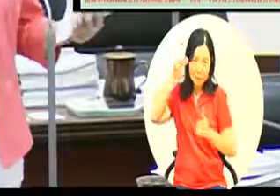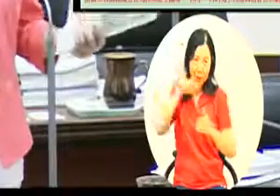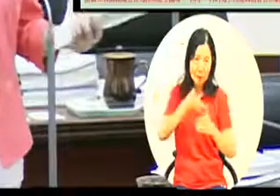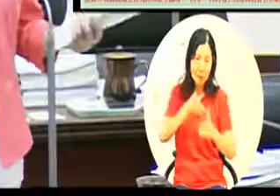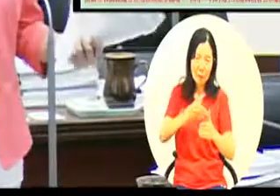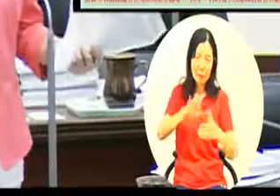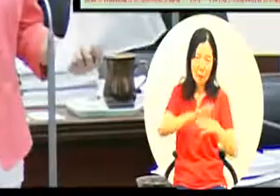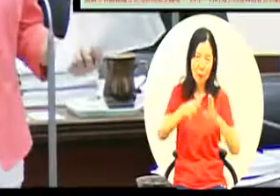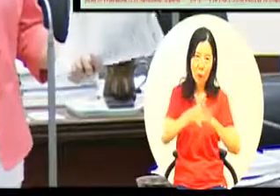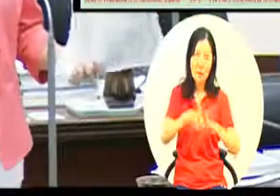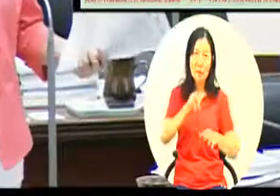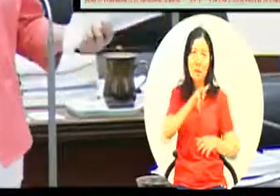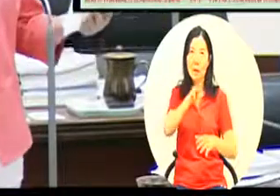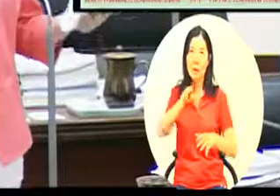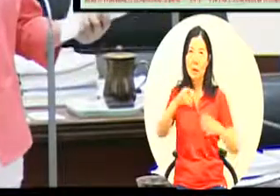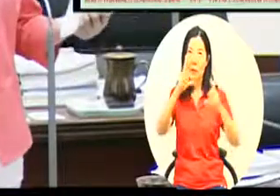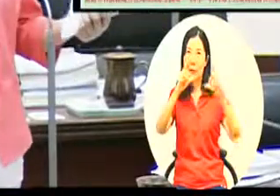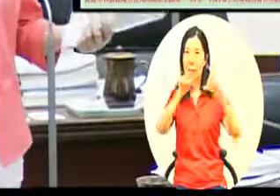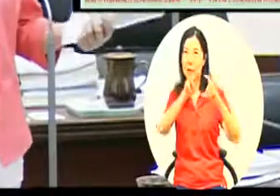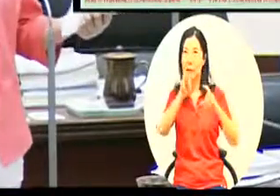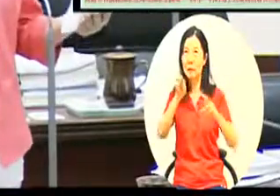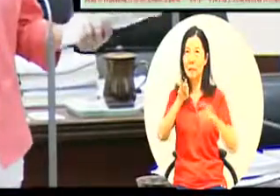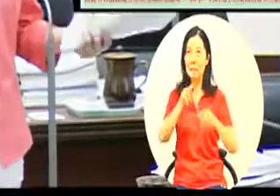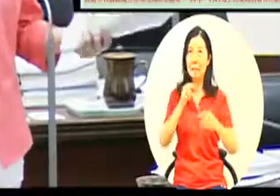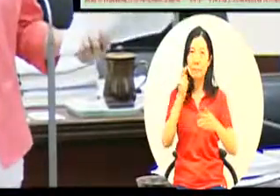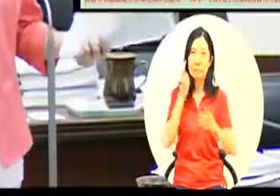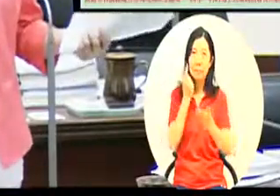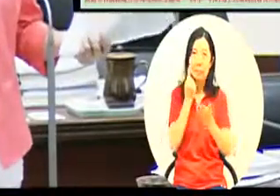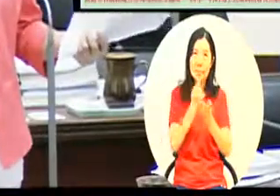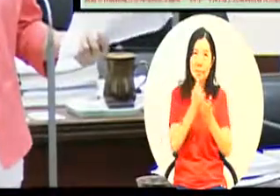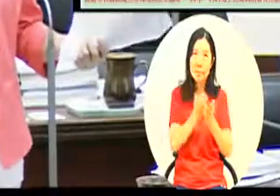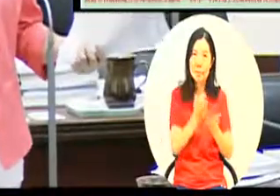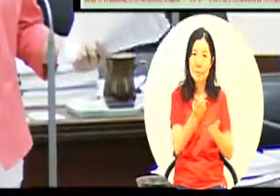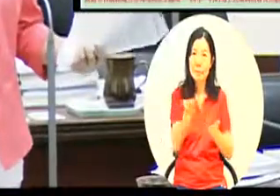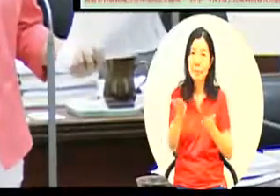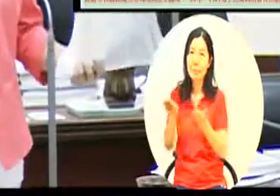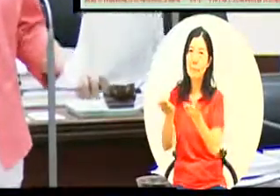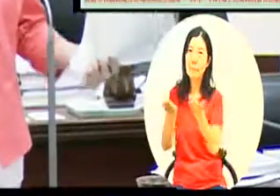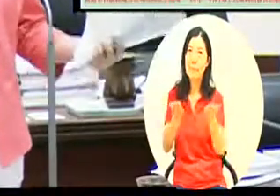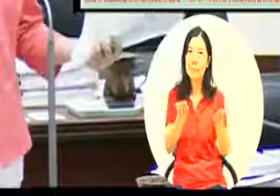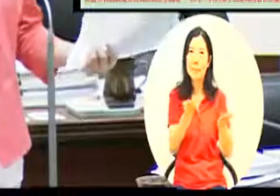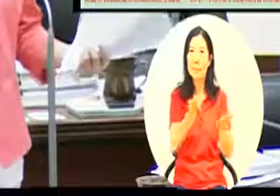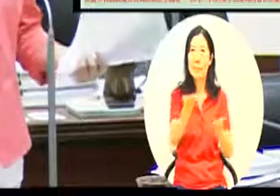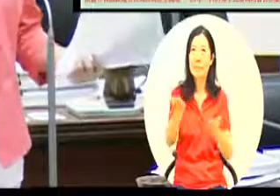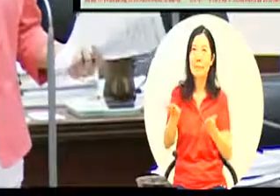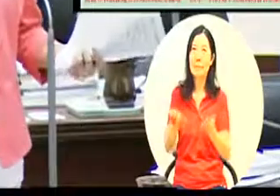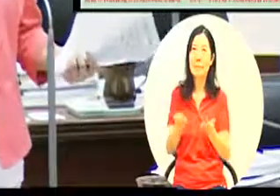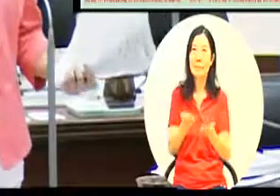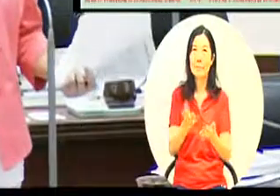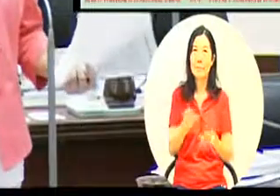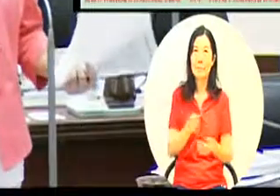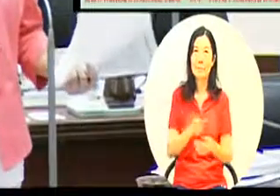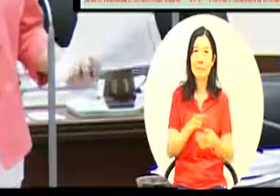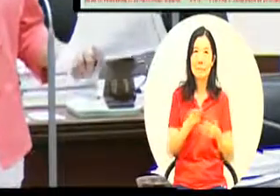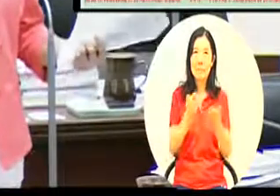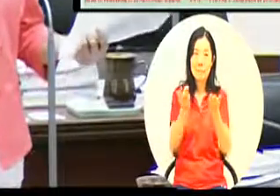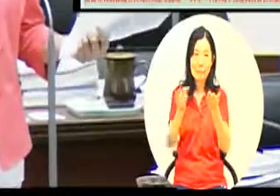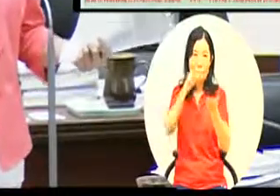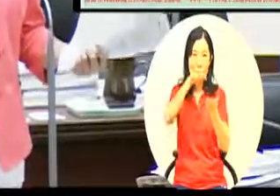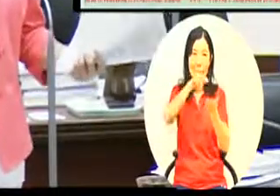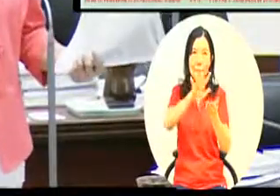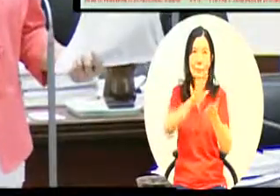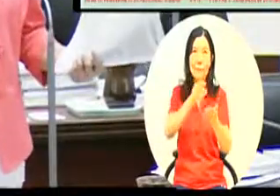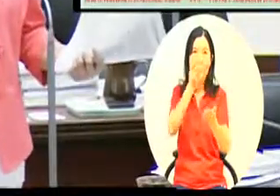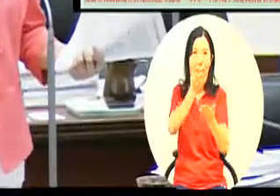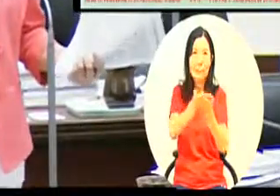现在目前大家看这个照片，每艘船在海上这样浩浩荡荡的，他们每艘船上呢，弄